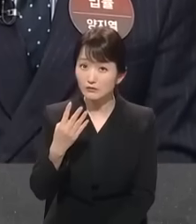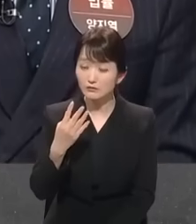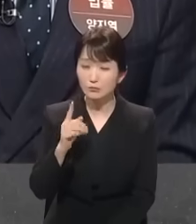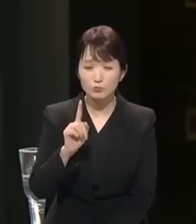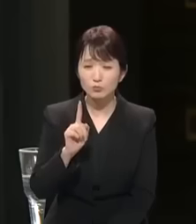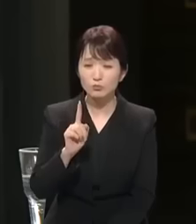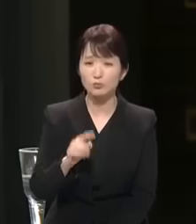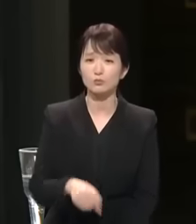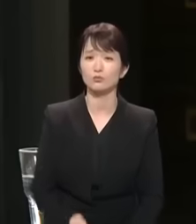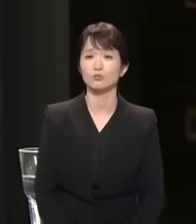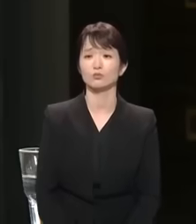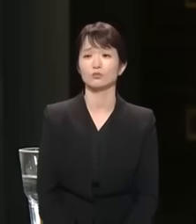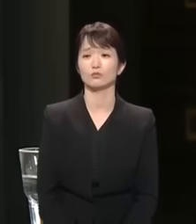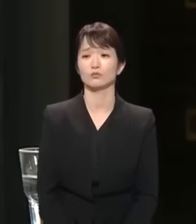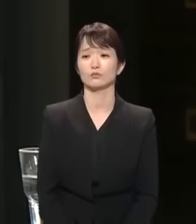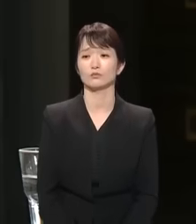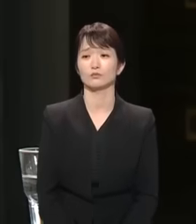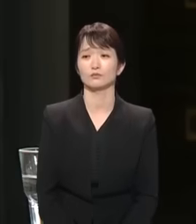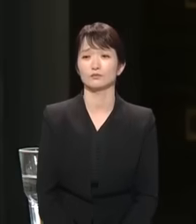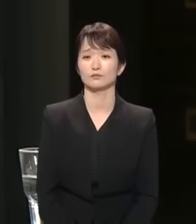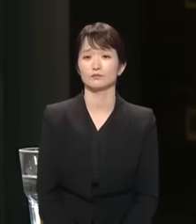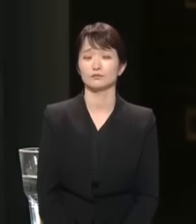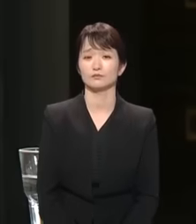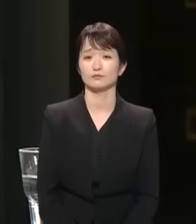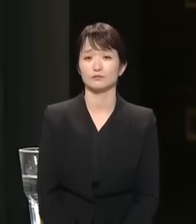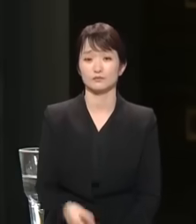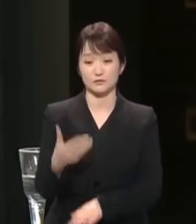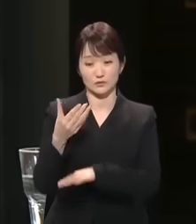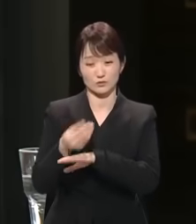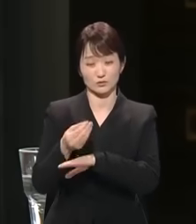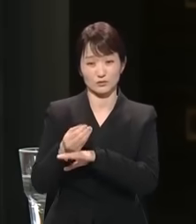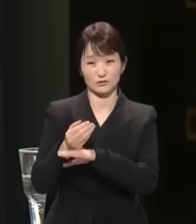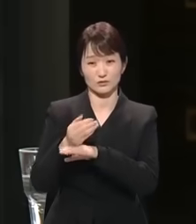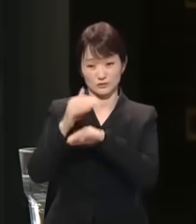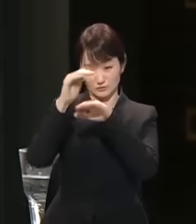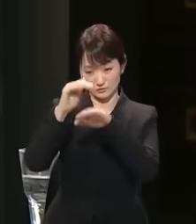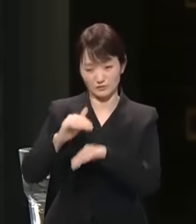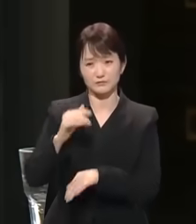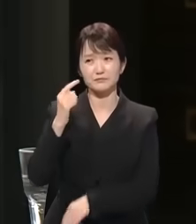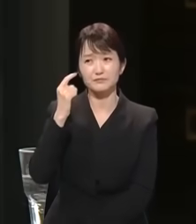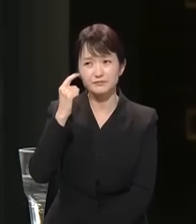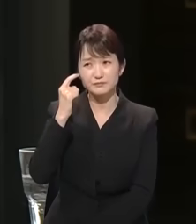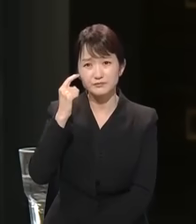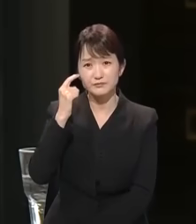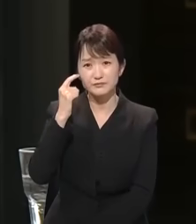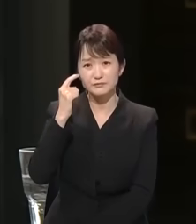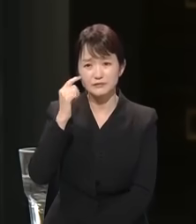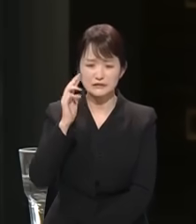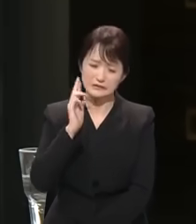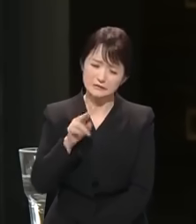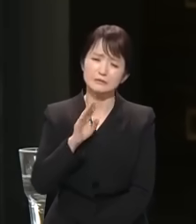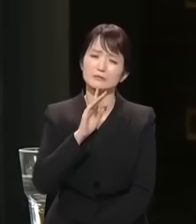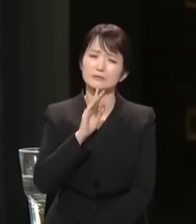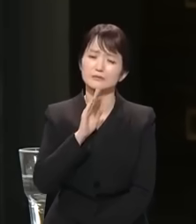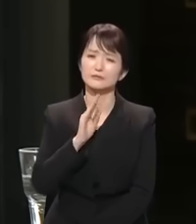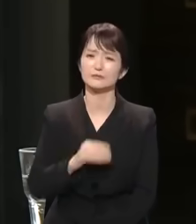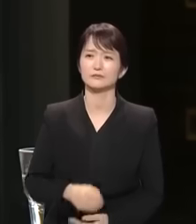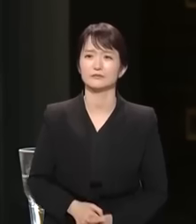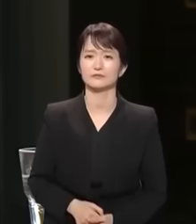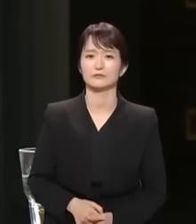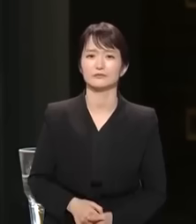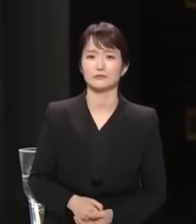그런데 그이 지금 들려드린 녹취한 보면 아 과한 건 맞지만이